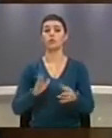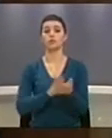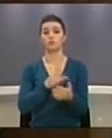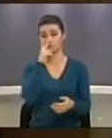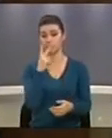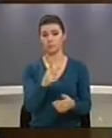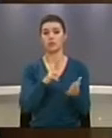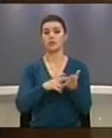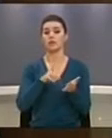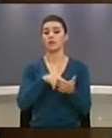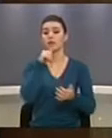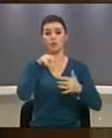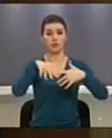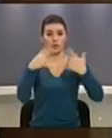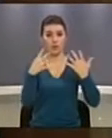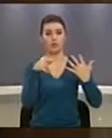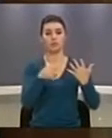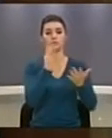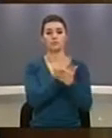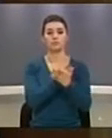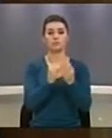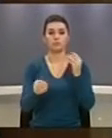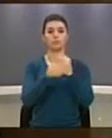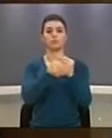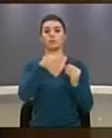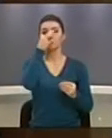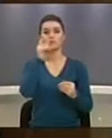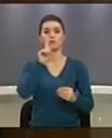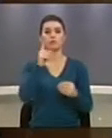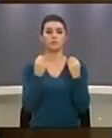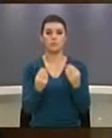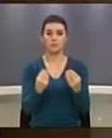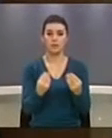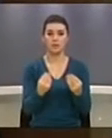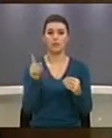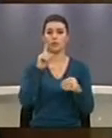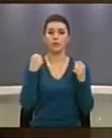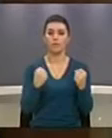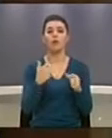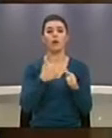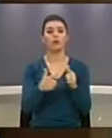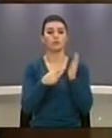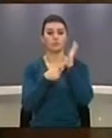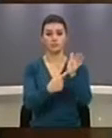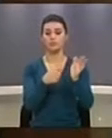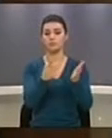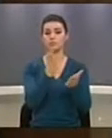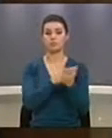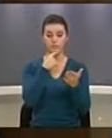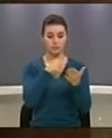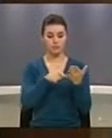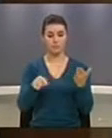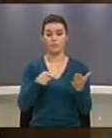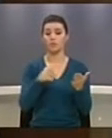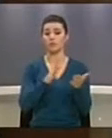shihni nenin 9 të këtij ligji, është dhënë një formulim juridikisht i paqëndrueshëm, kur theksohet se po nëse nuk